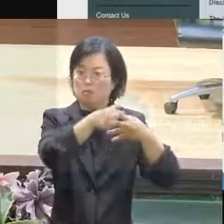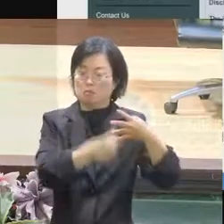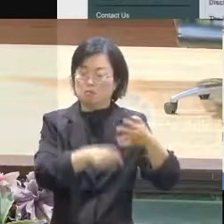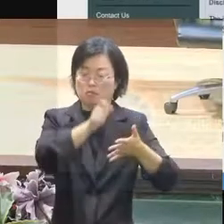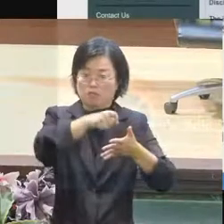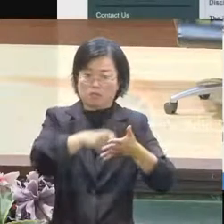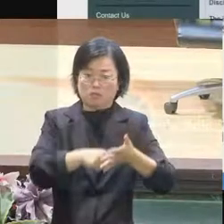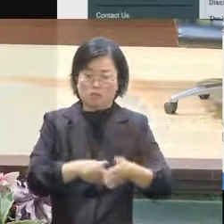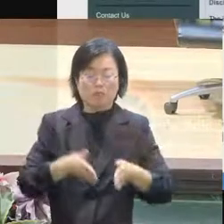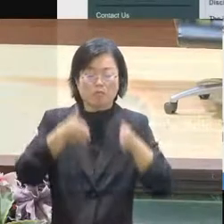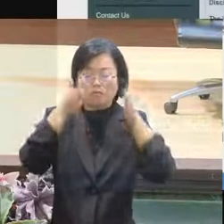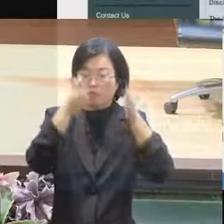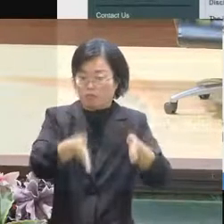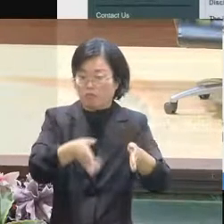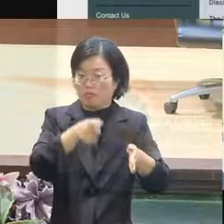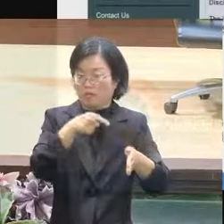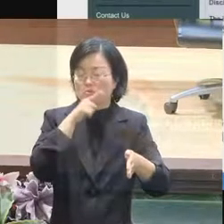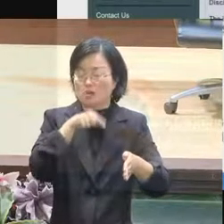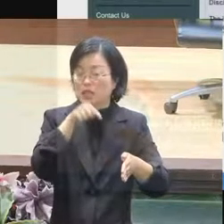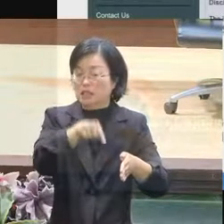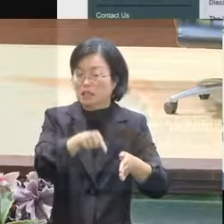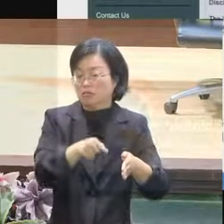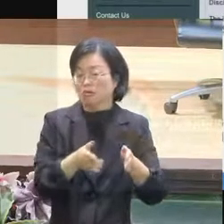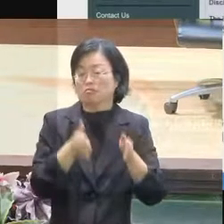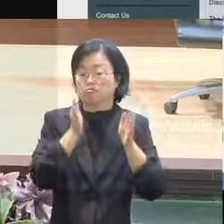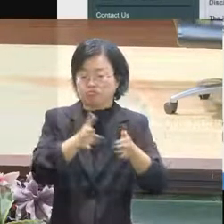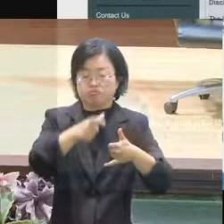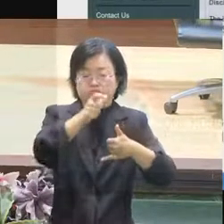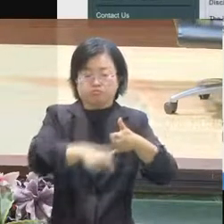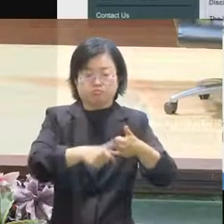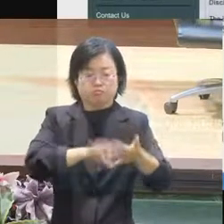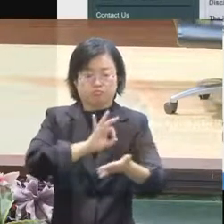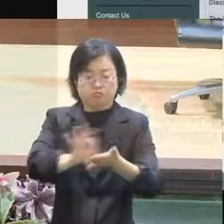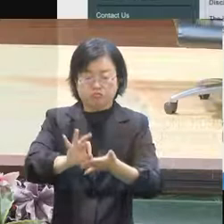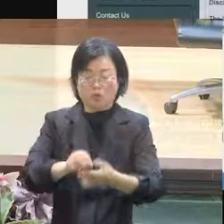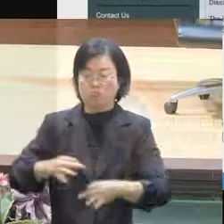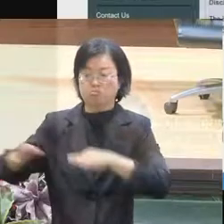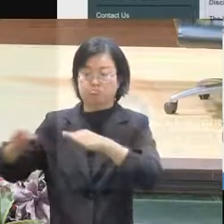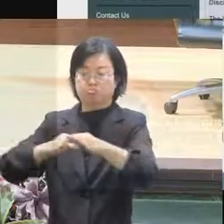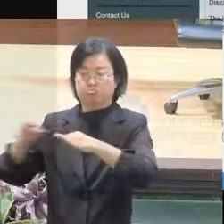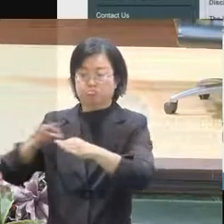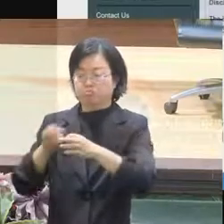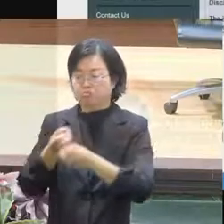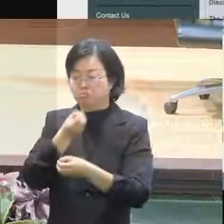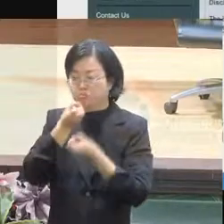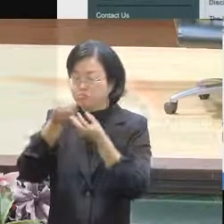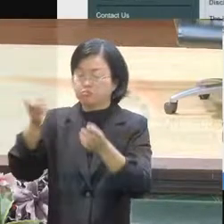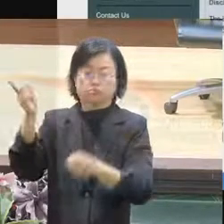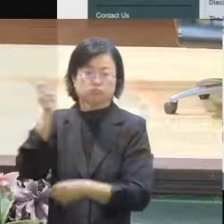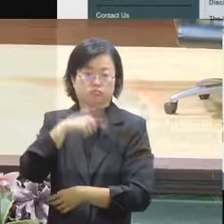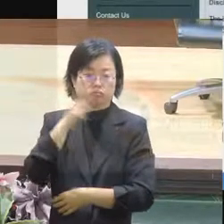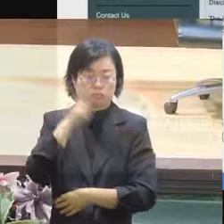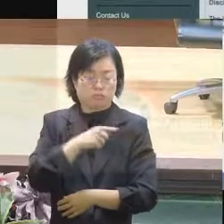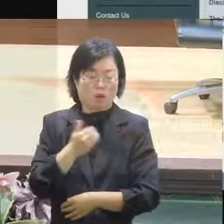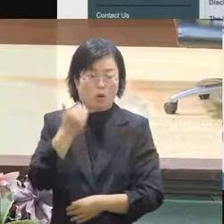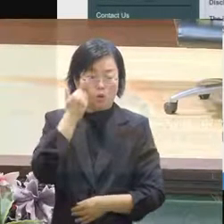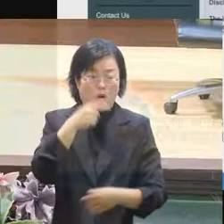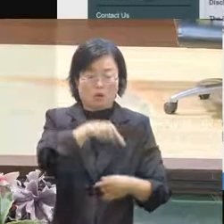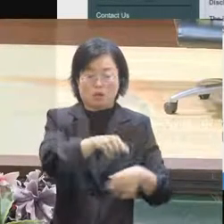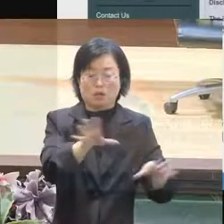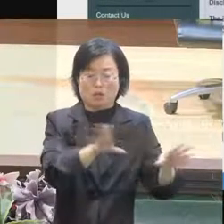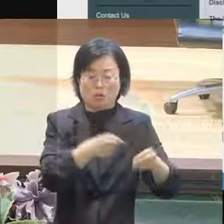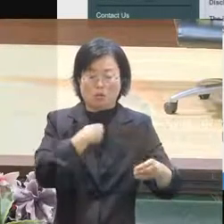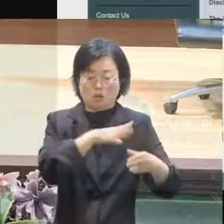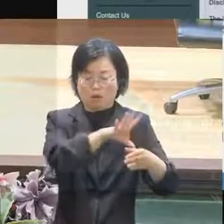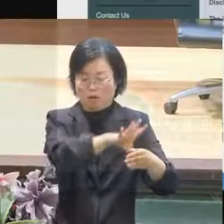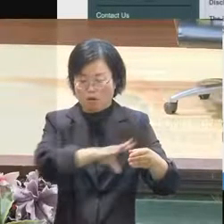仅限于做个人用途或非商业性质的内部用途，也就是说如果我们下载了这个资料去做了一些分